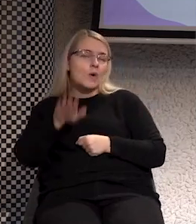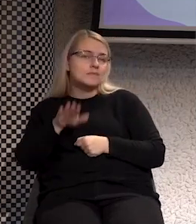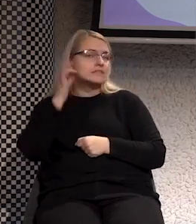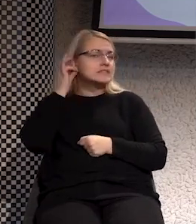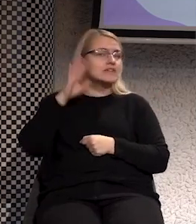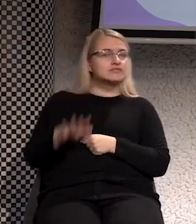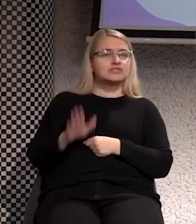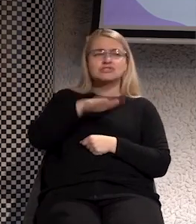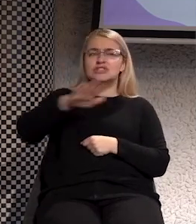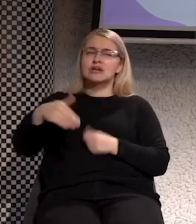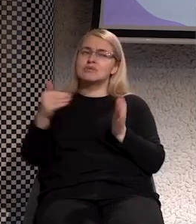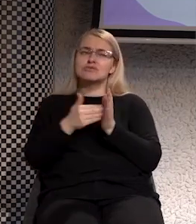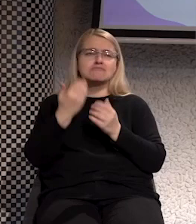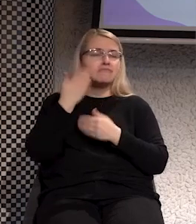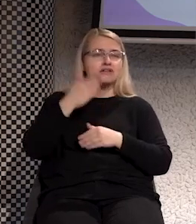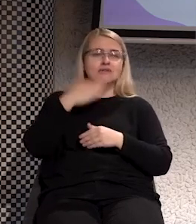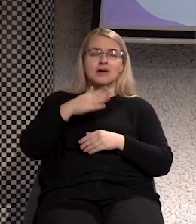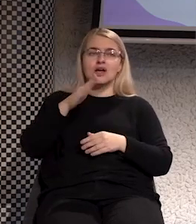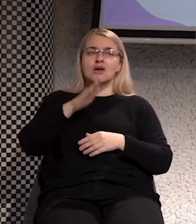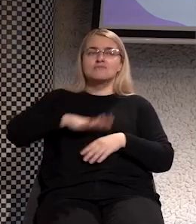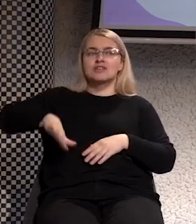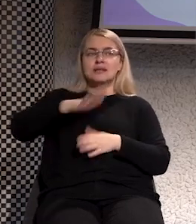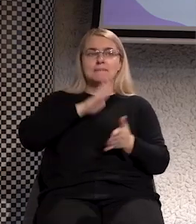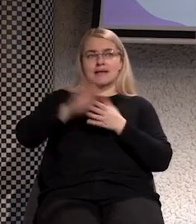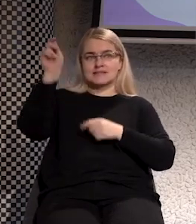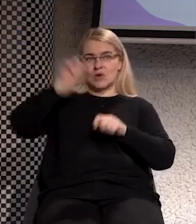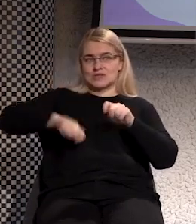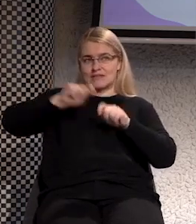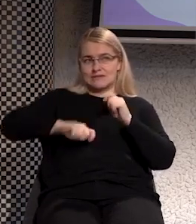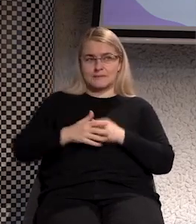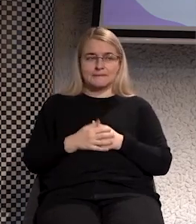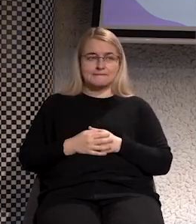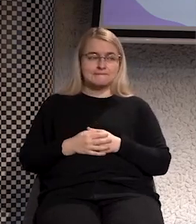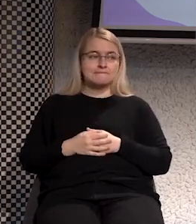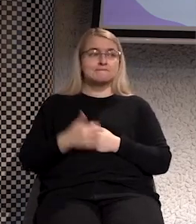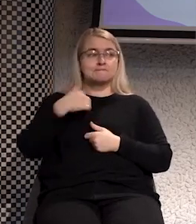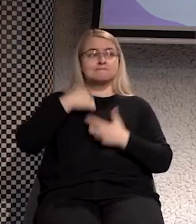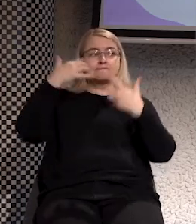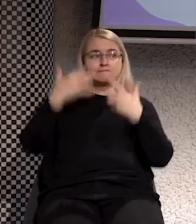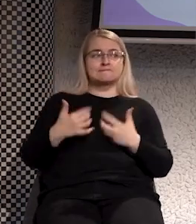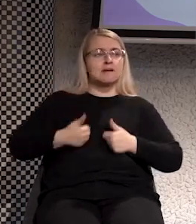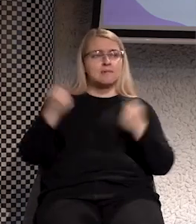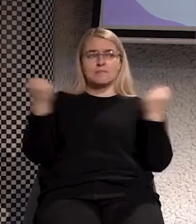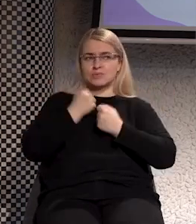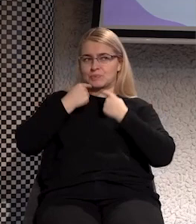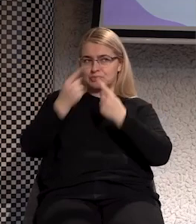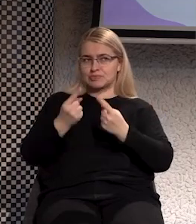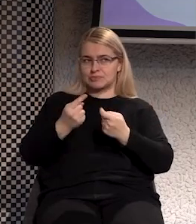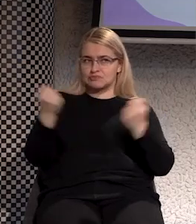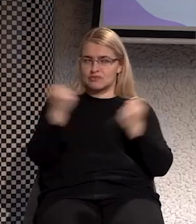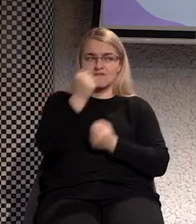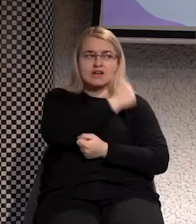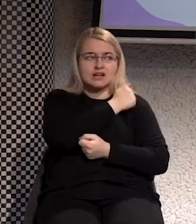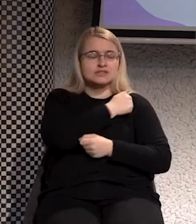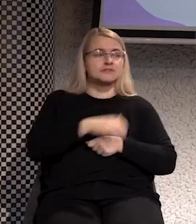potrzebują bardzo, bardzo takiej przestrzeni nieoceniania. To jest, chciałabym, żeby to bardzo wybrzmiało i też,